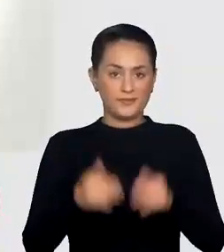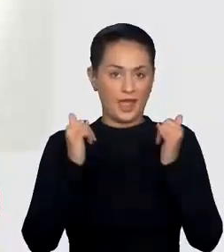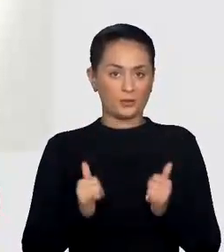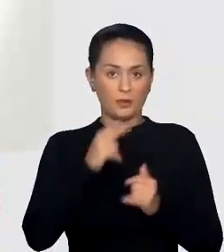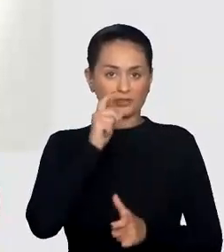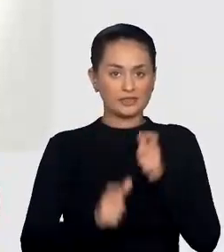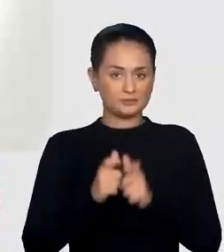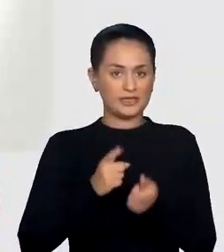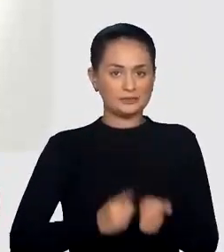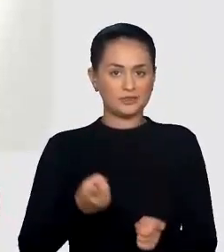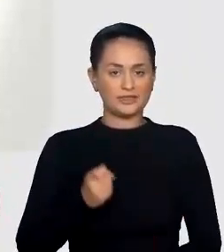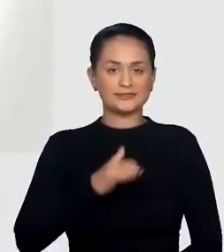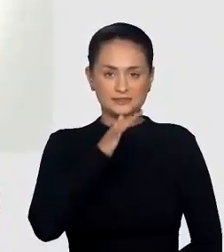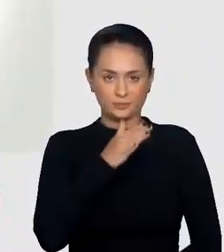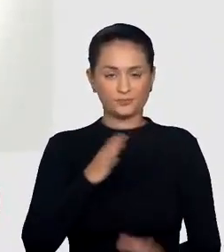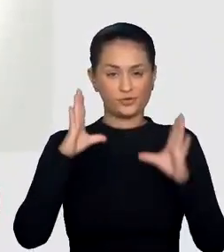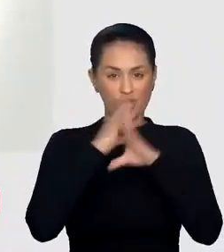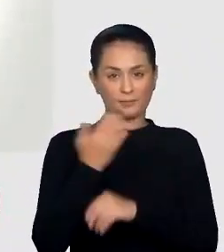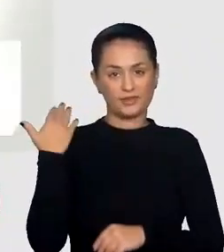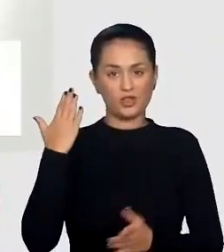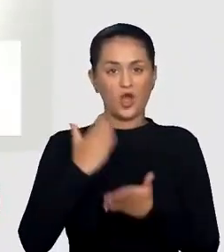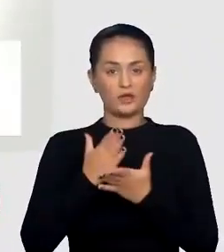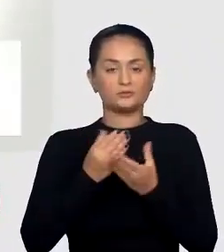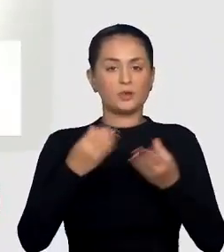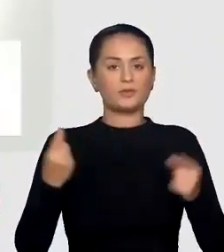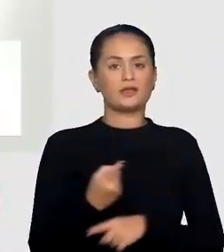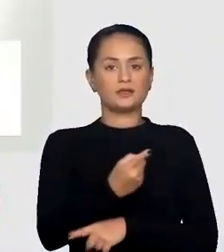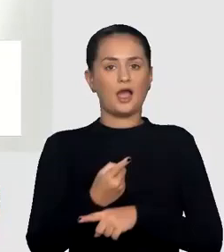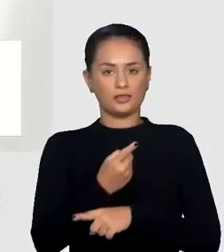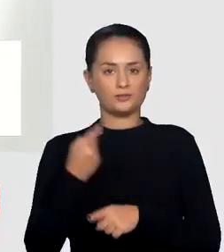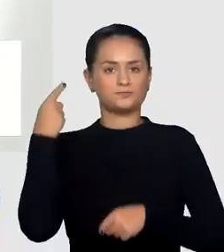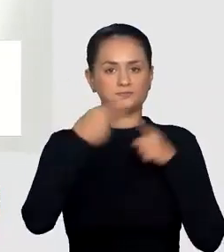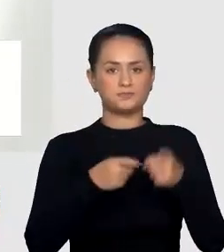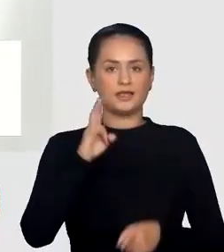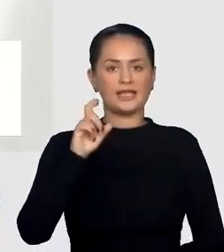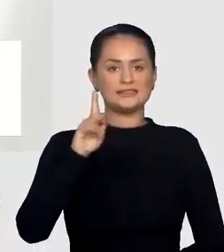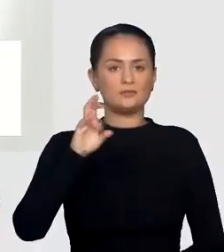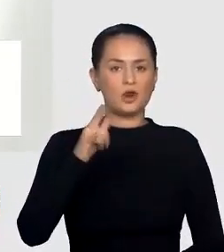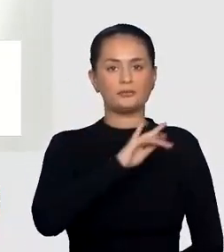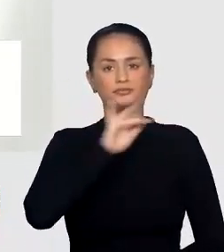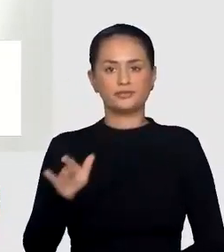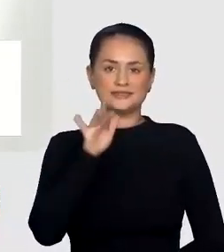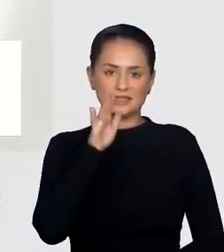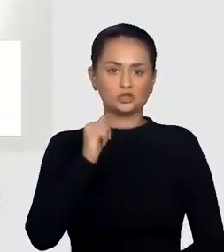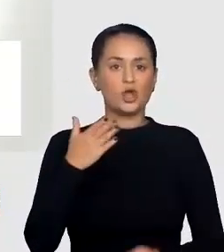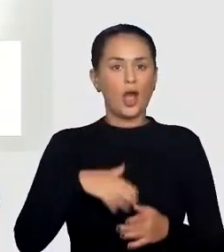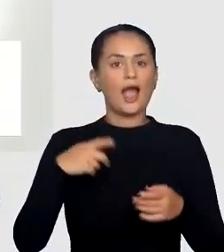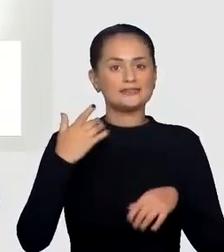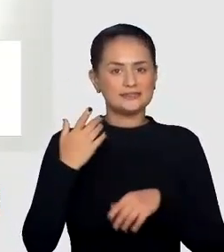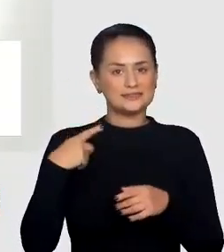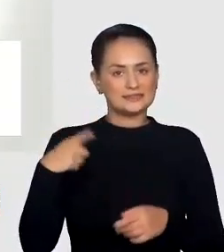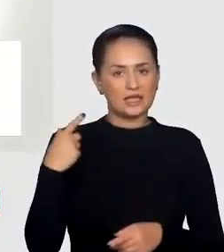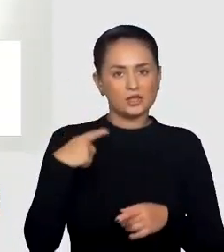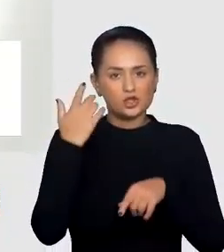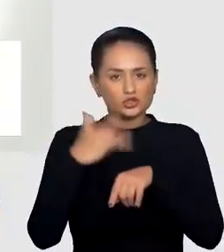Acum, ultimele date despre războiul din Israel. Noaptea trecută, mai multe rachete au fost lansate de către Hezbollah către Israel și au existat și